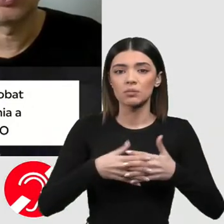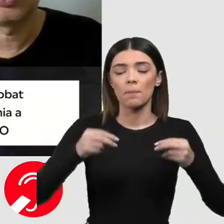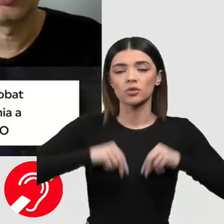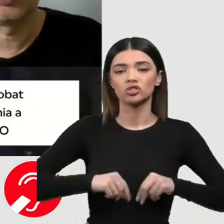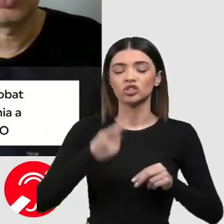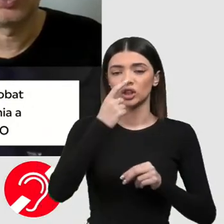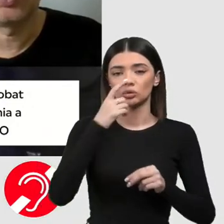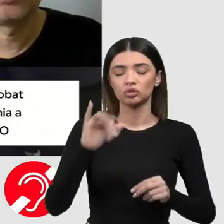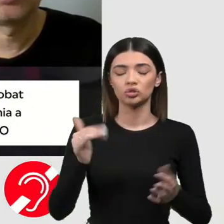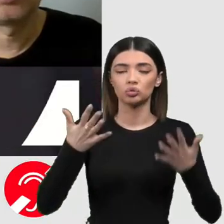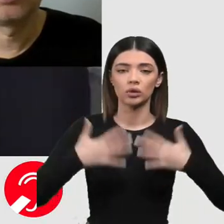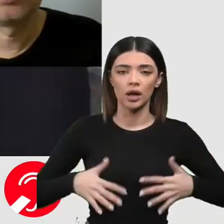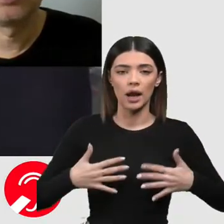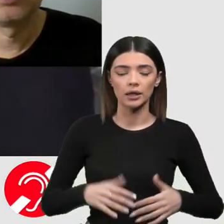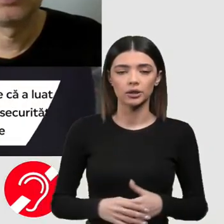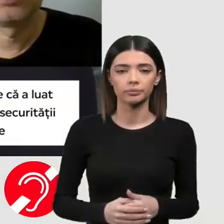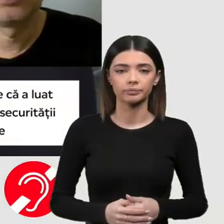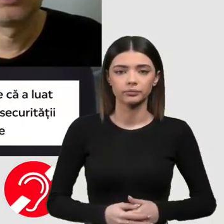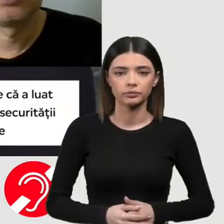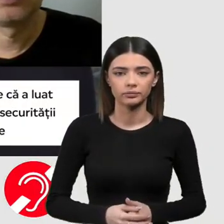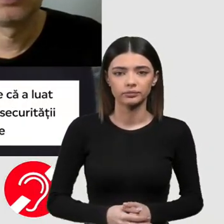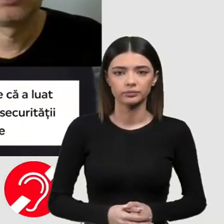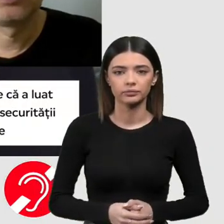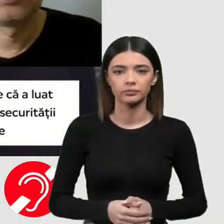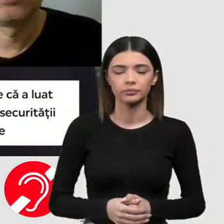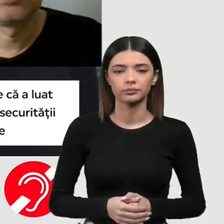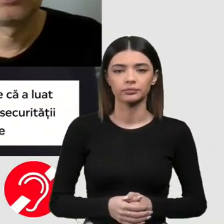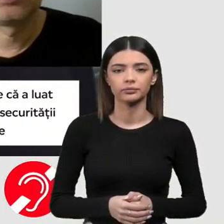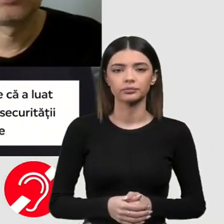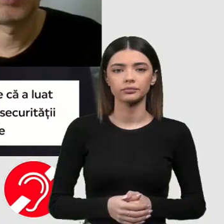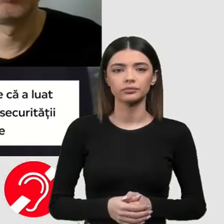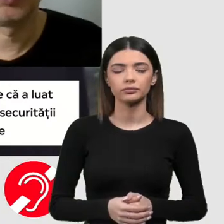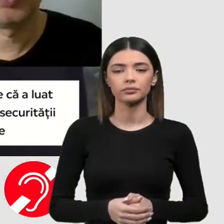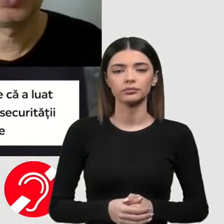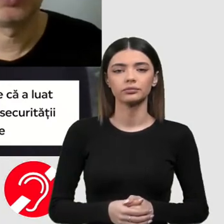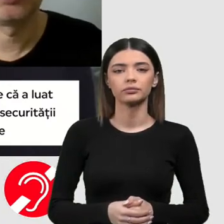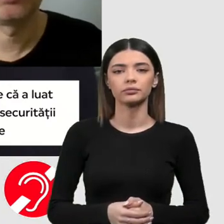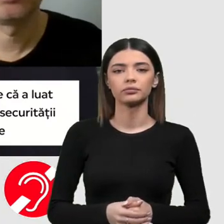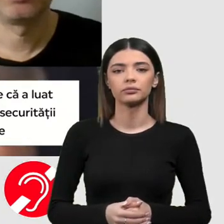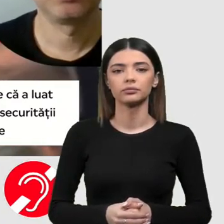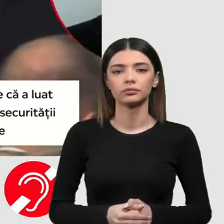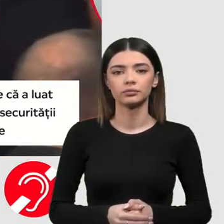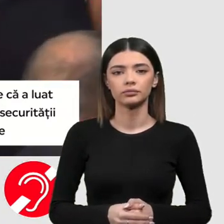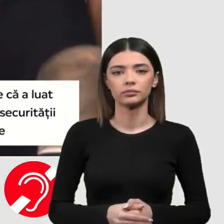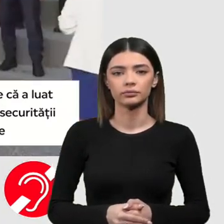l-a declanșat în Ucraina. Mulțumesc mult pentru informații. Mulțumesc și eu.